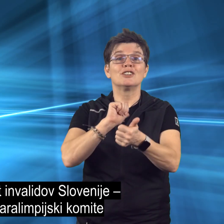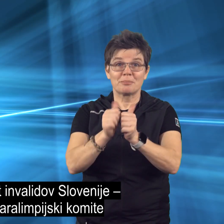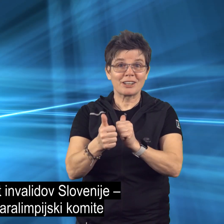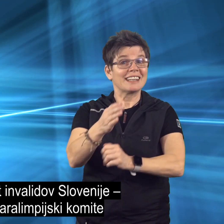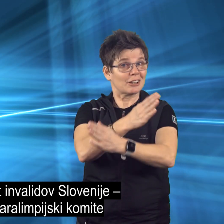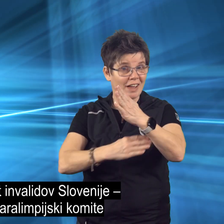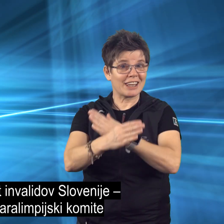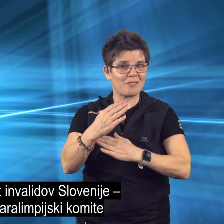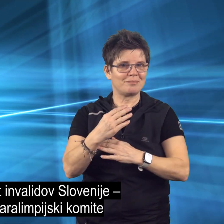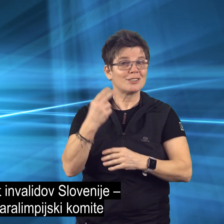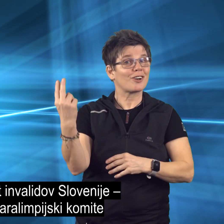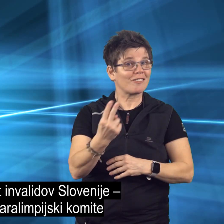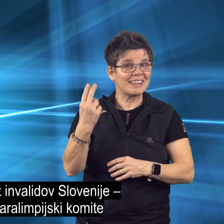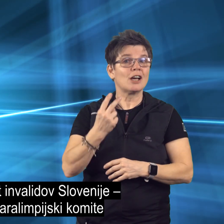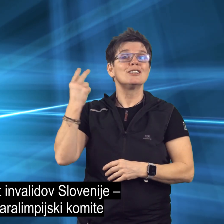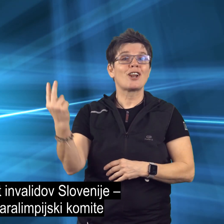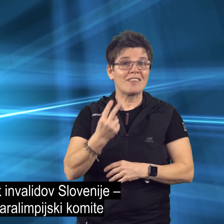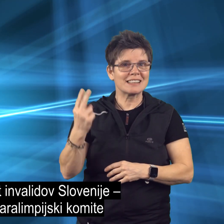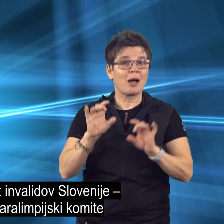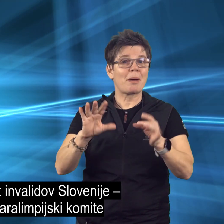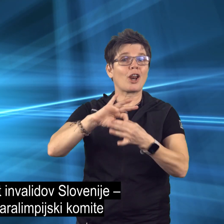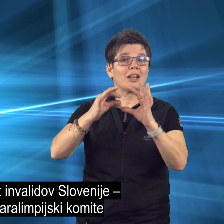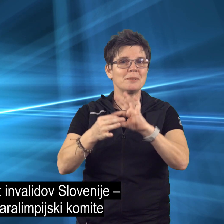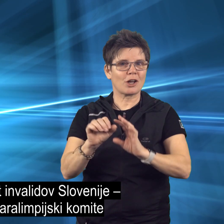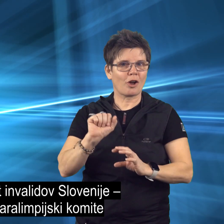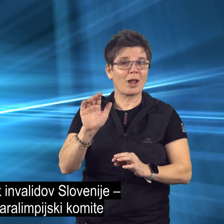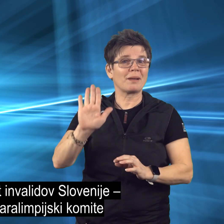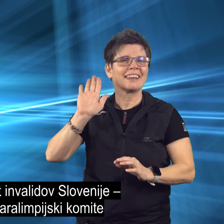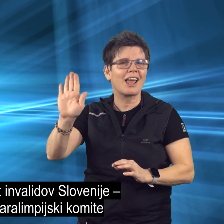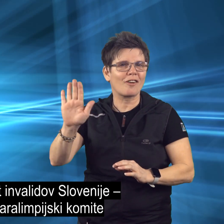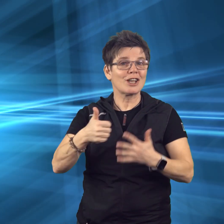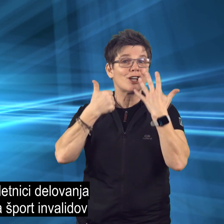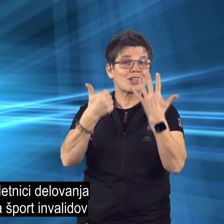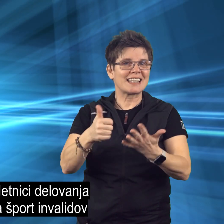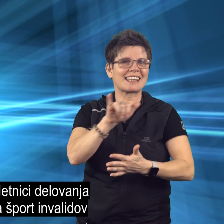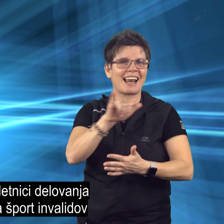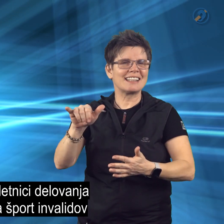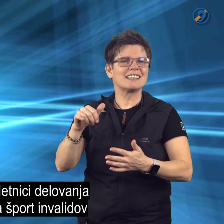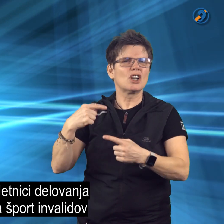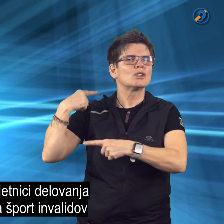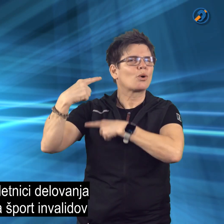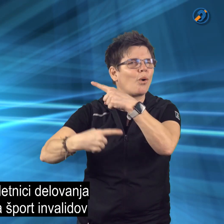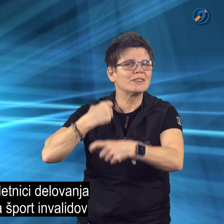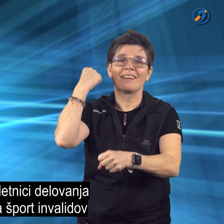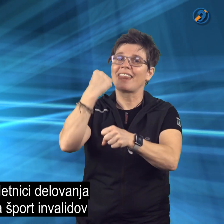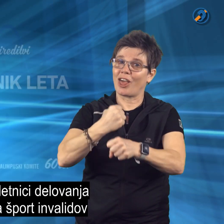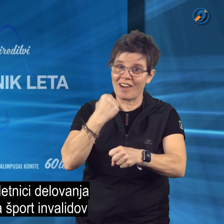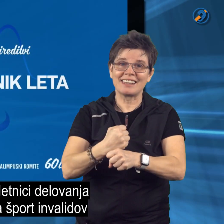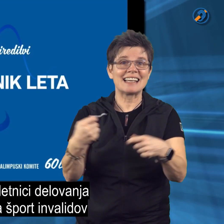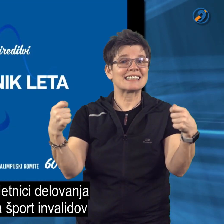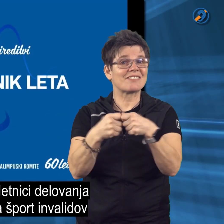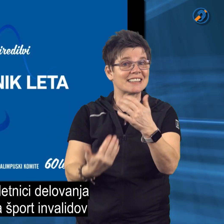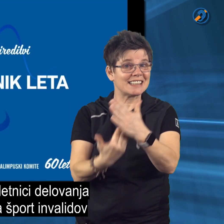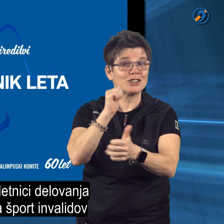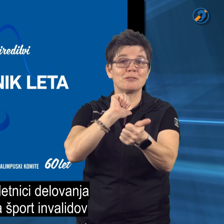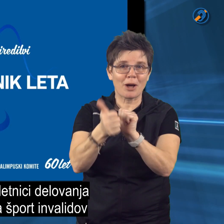Zveza za šport invalidov Slovenije, Slovenski paraolimpijski komite, je ob 60-letnici delovanja Zveze za